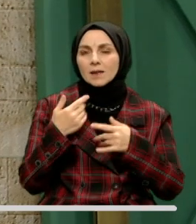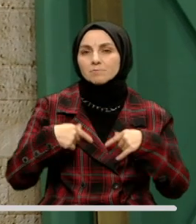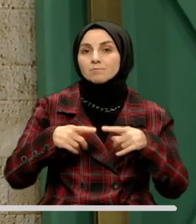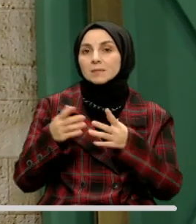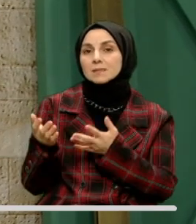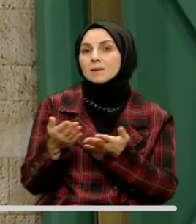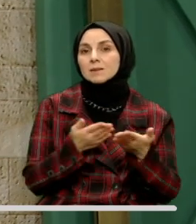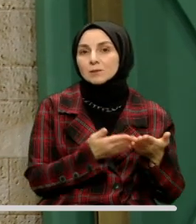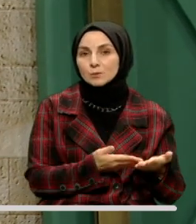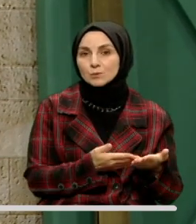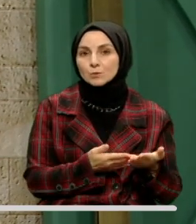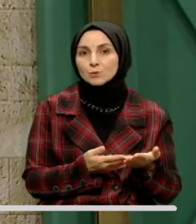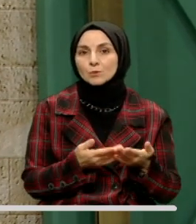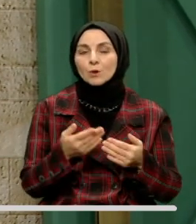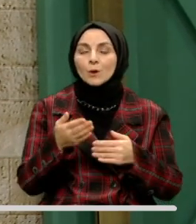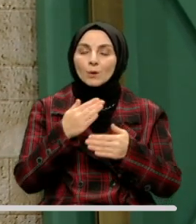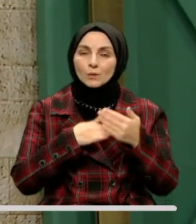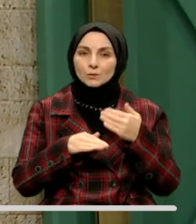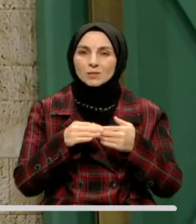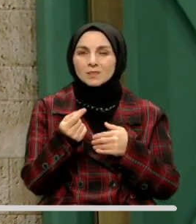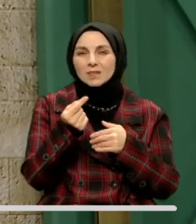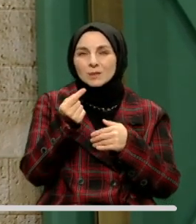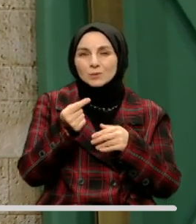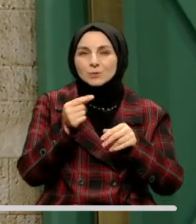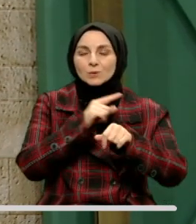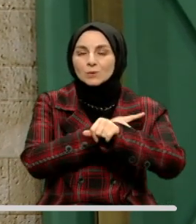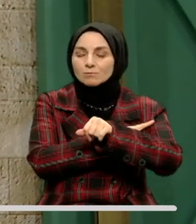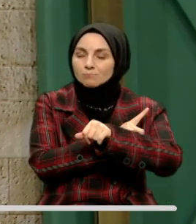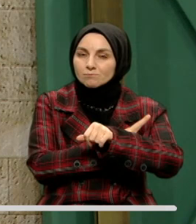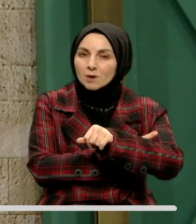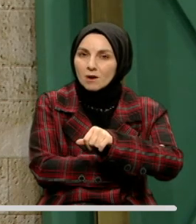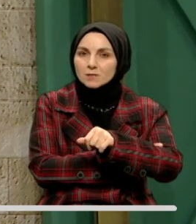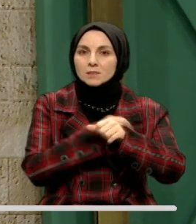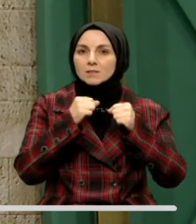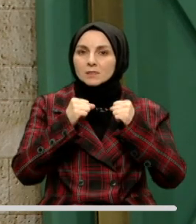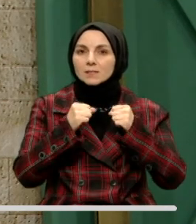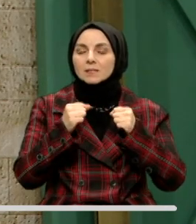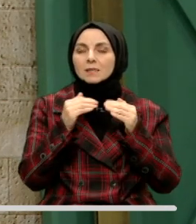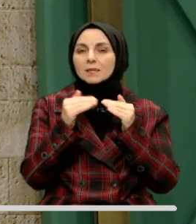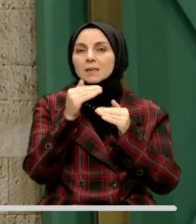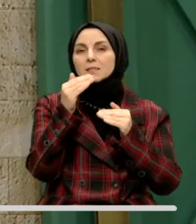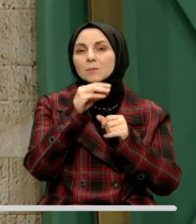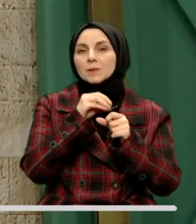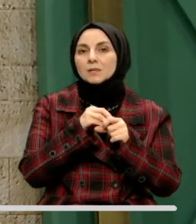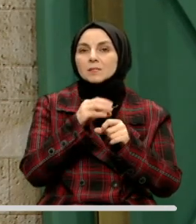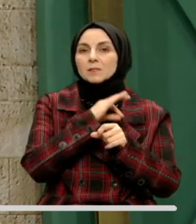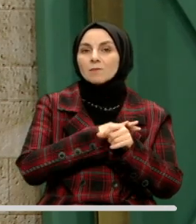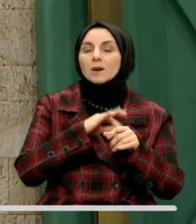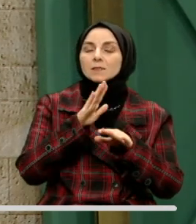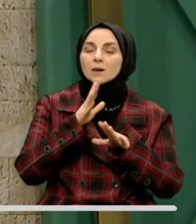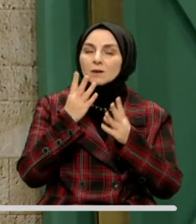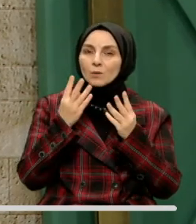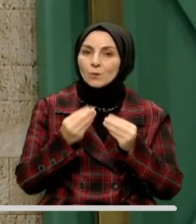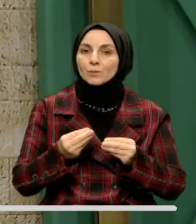öncelikle küçük kas, küçük motorları geliştirmesini olanak sağlamaya çalışıyoruz sınıfta. Tabii ki mesela